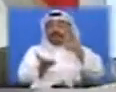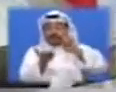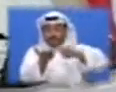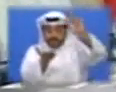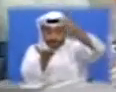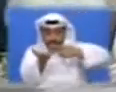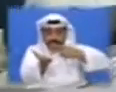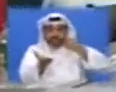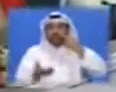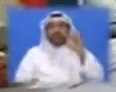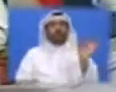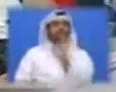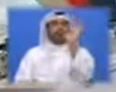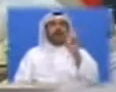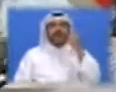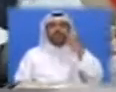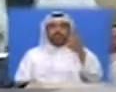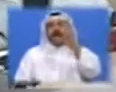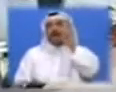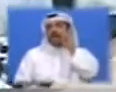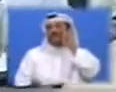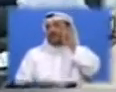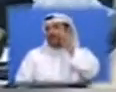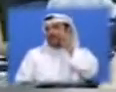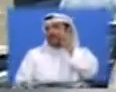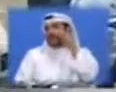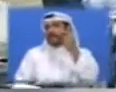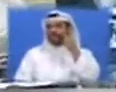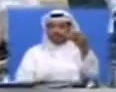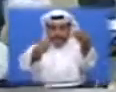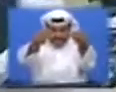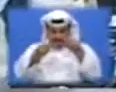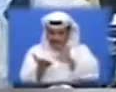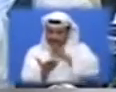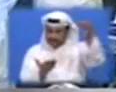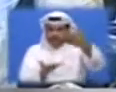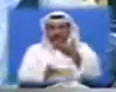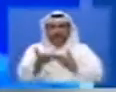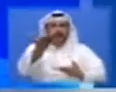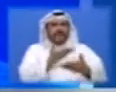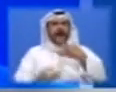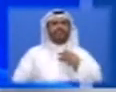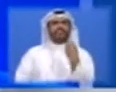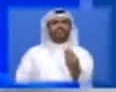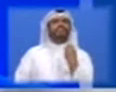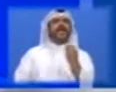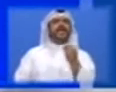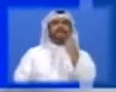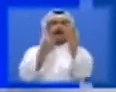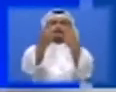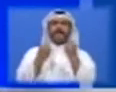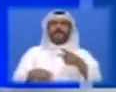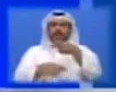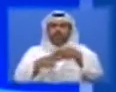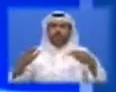جونسون رئيس جمهوريه نيجيريا الاتحاديه والتي نجاعتها في اطار العلاقات الطيبه القائمه بين دوله